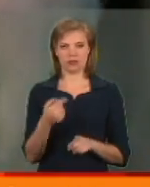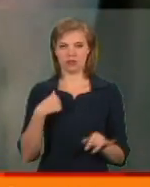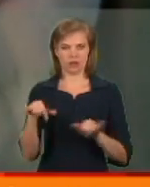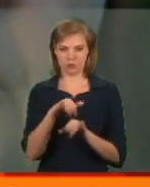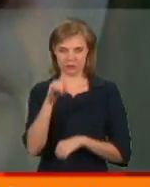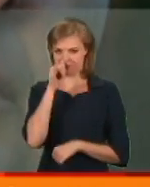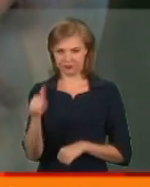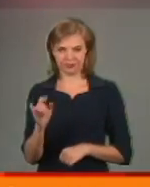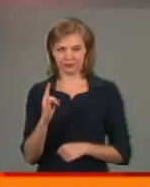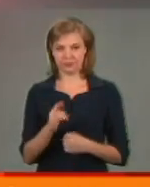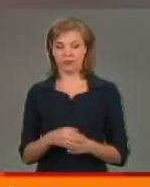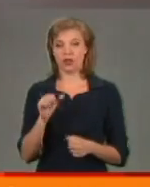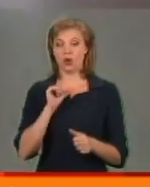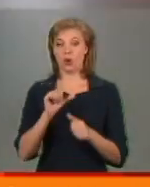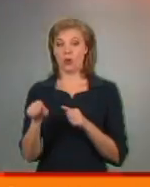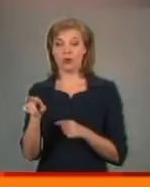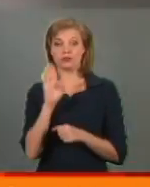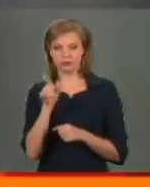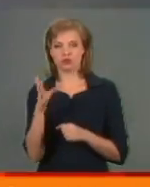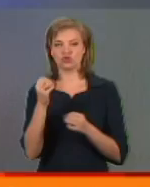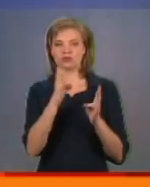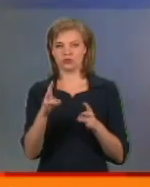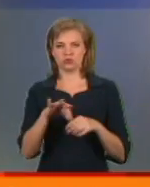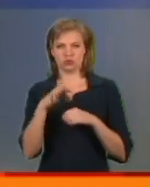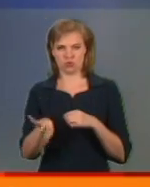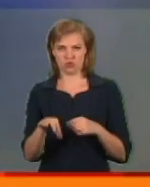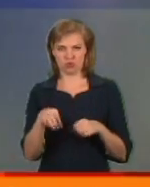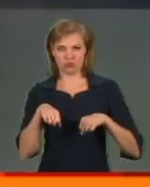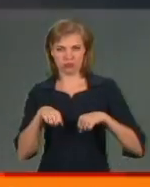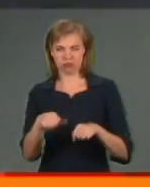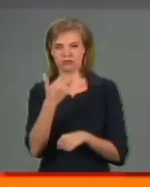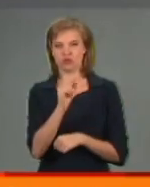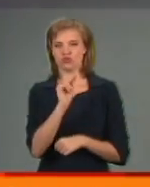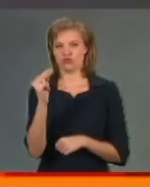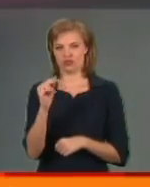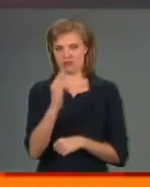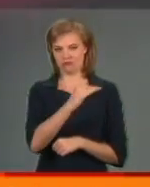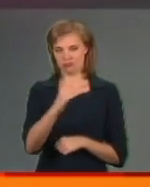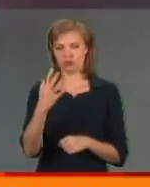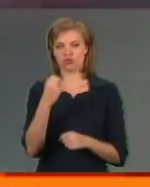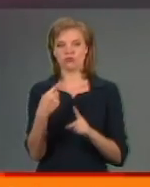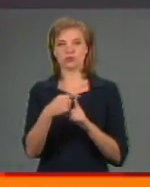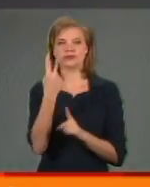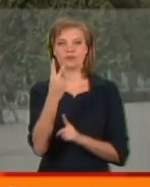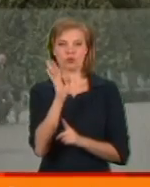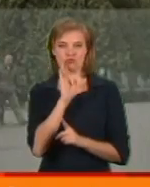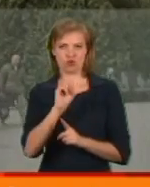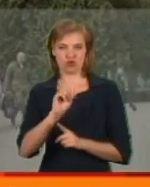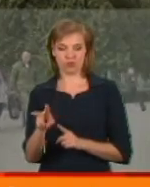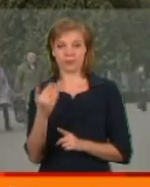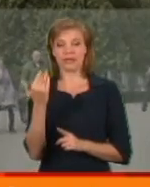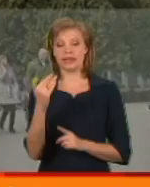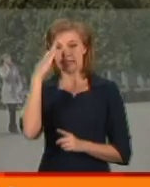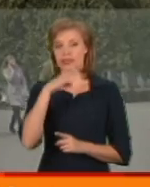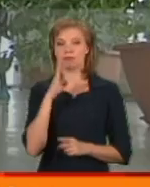не пускаю. Окрім Поліни, жертвами жорстоких ігор чернігівських підлітків стали ще двоє дівчат.